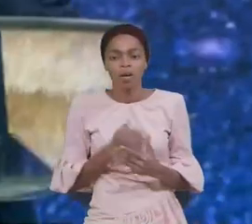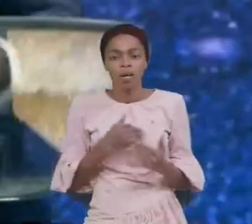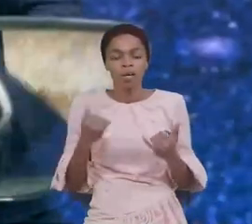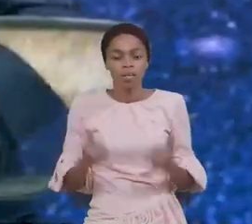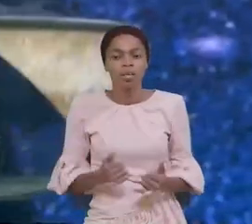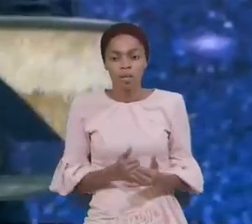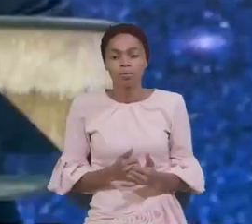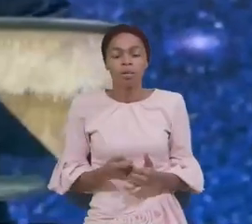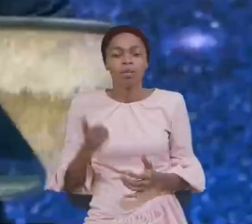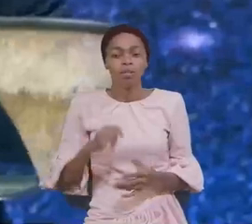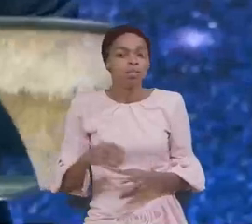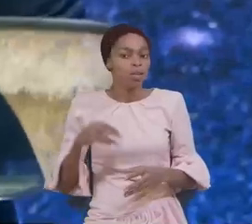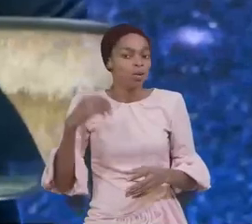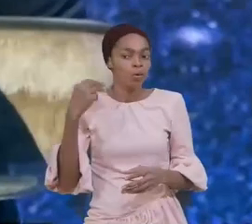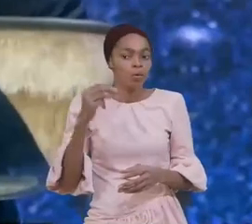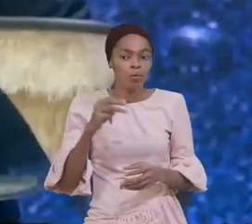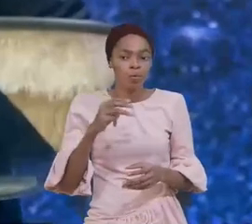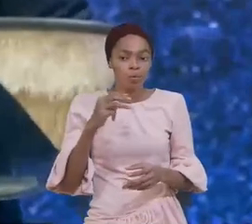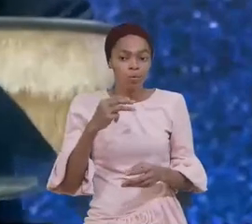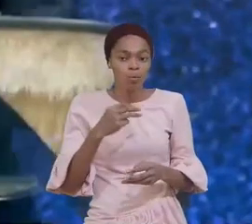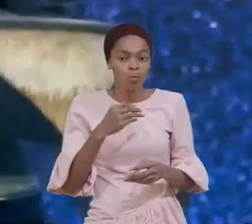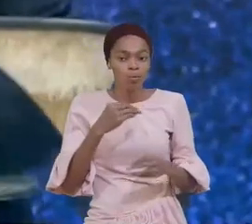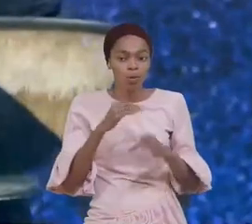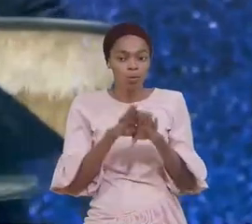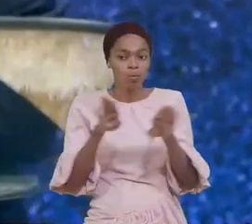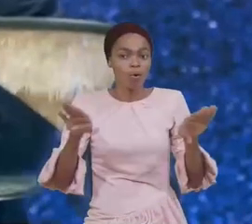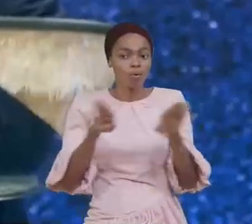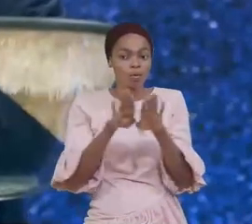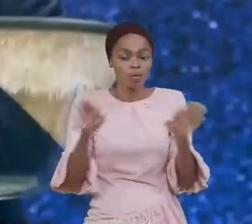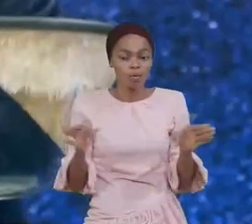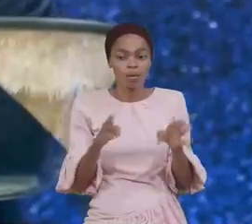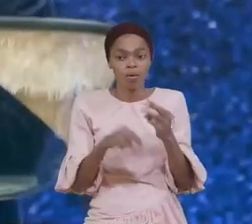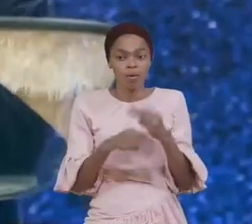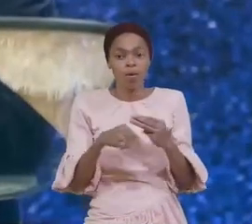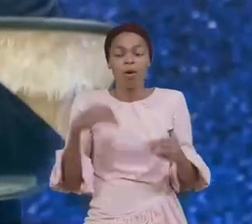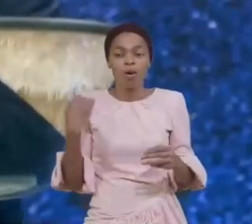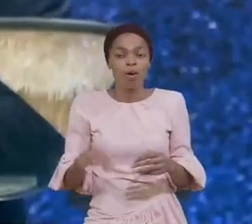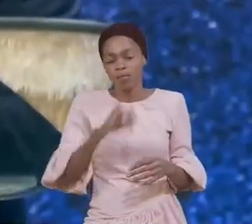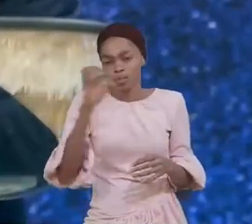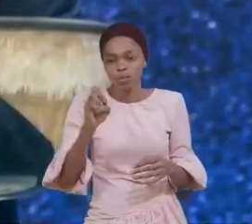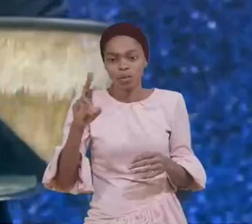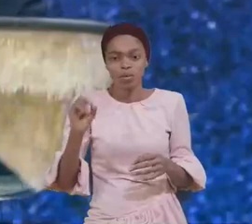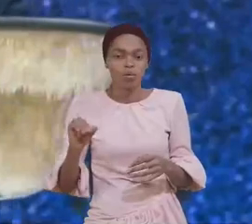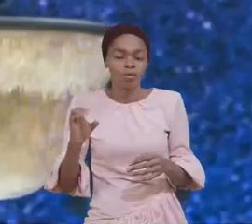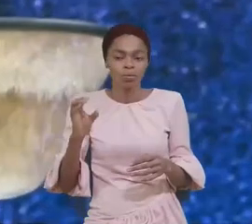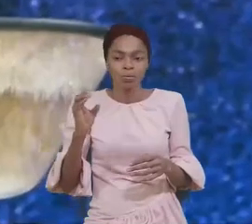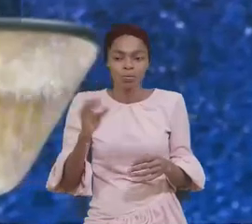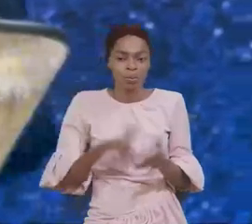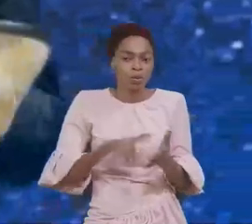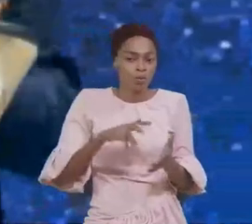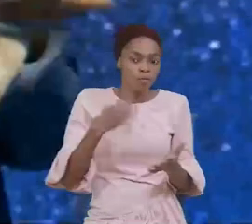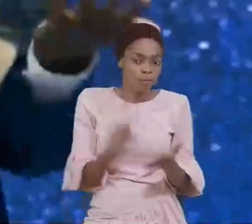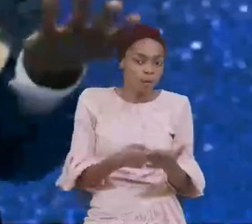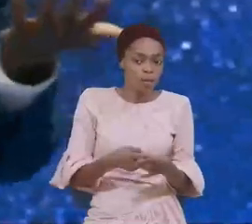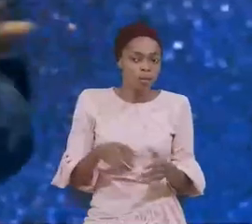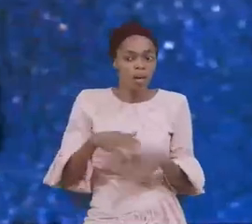les murailles de Jéricho tombèrent. Après qu'on en eut fait le tour, pendant sept jours. C'est